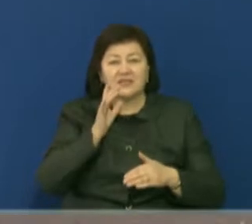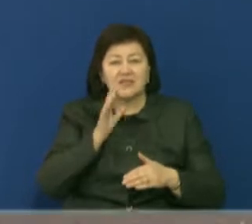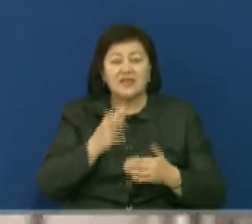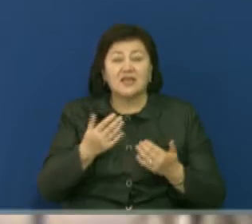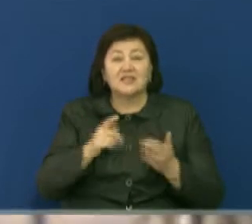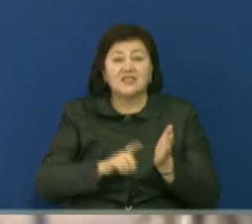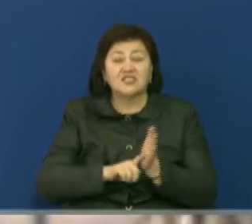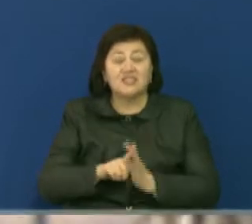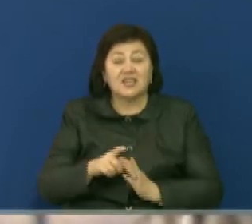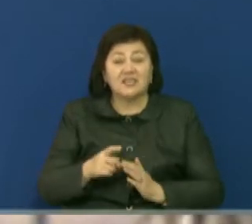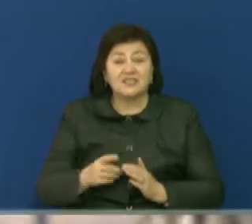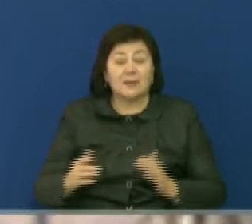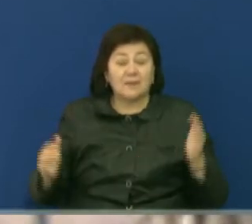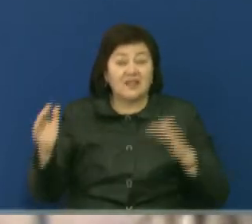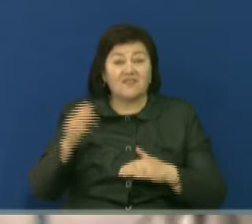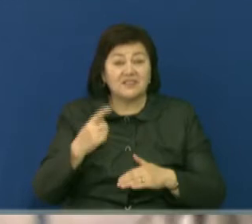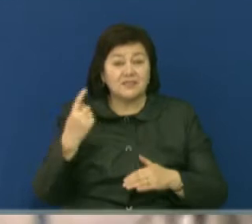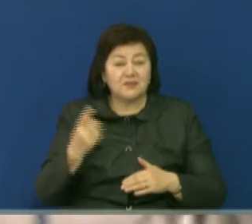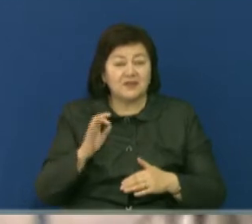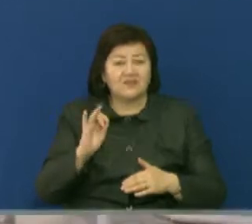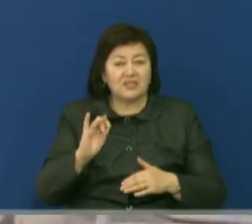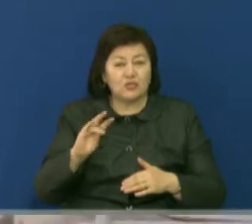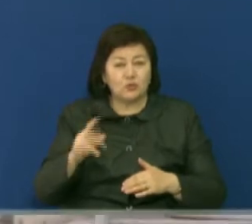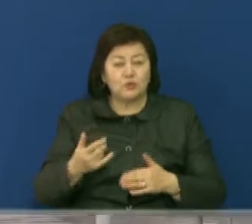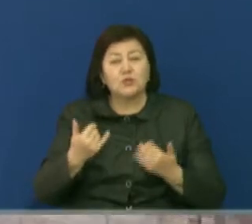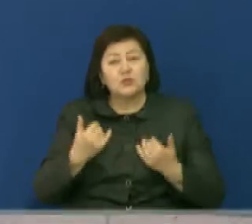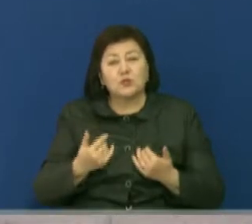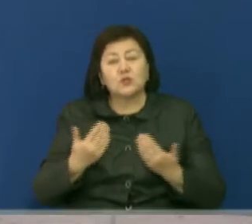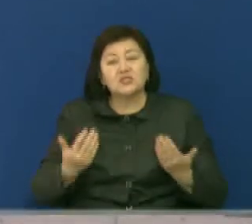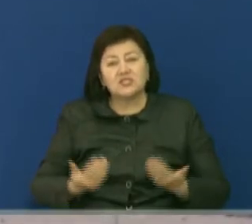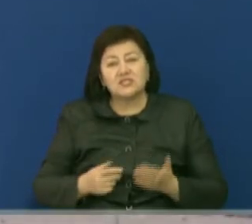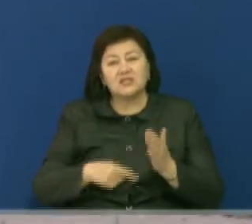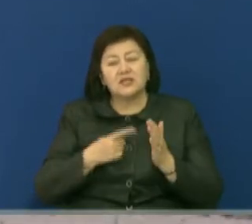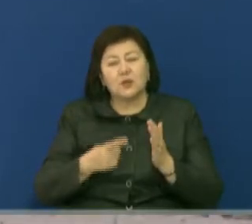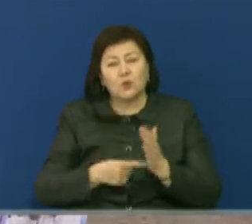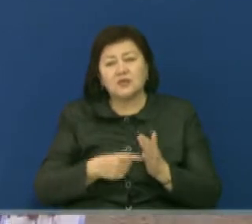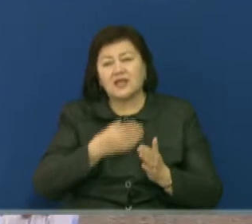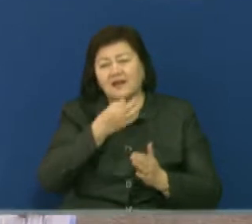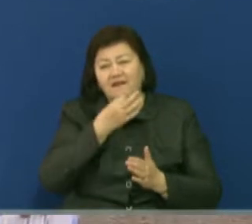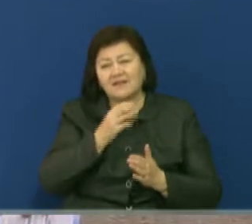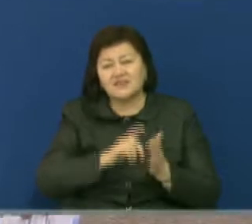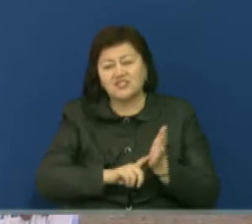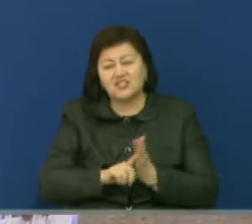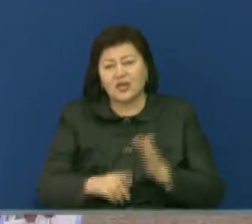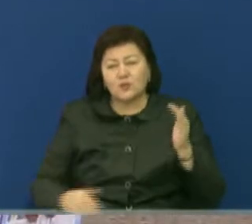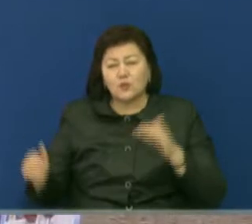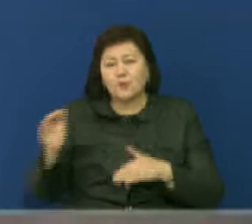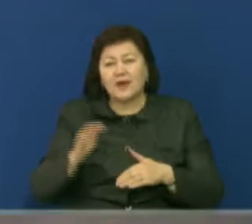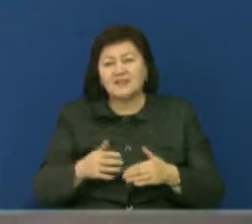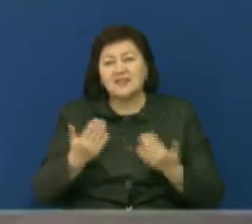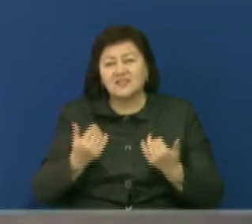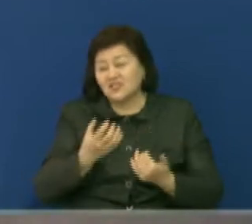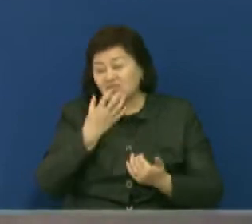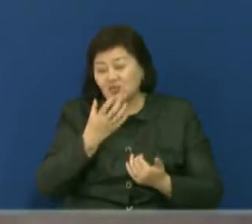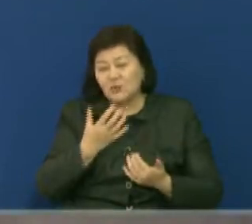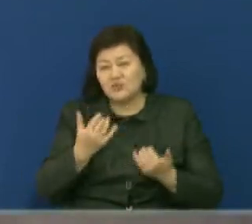начинается 1 июня. Однако с наступлением тепла горожане, особенно дети, рано начинают купаться в РТШ. Но поскольку в настоящее время